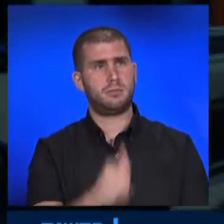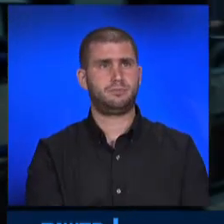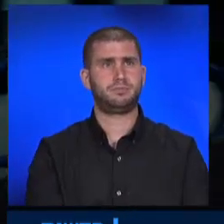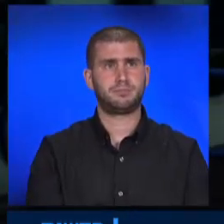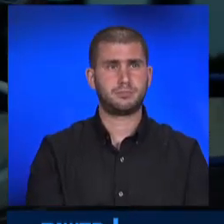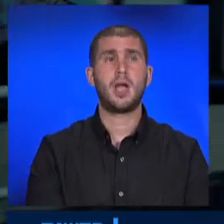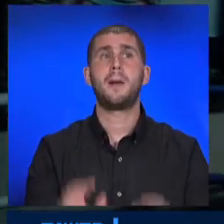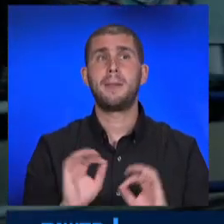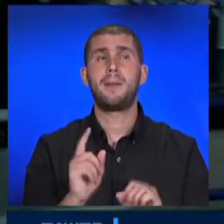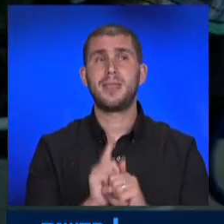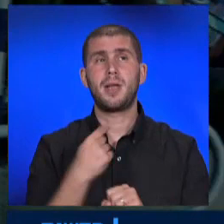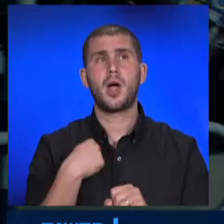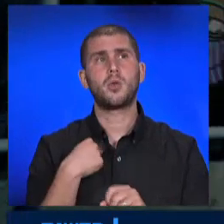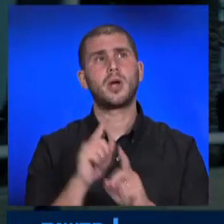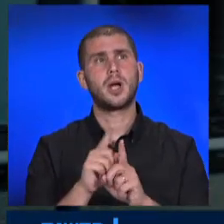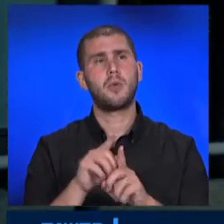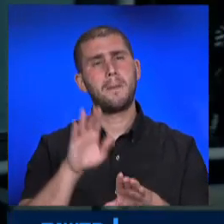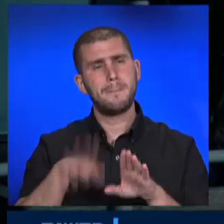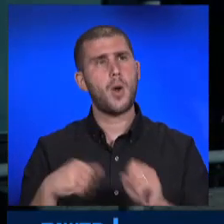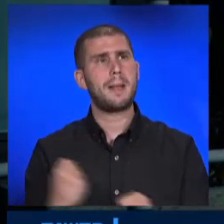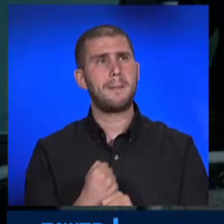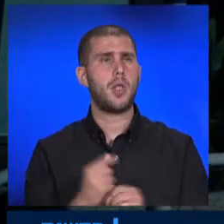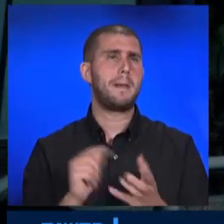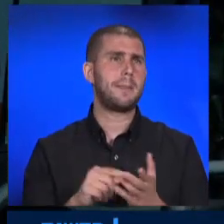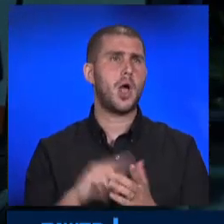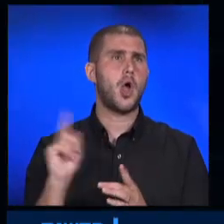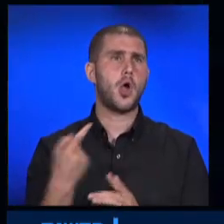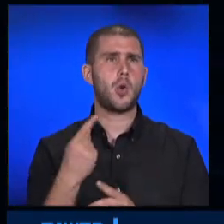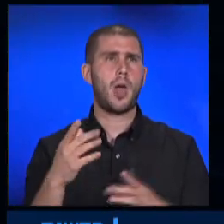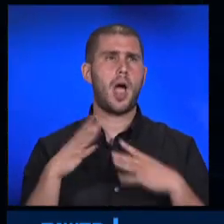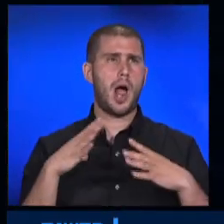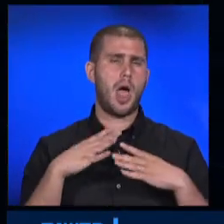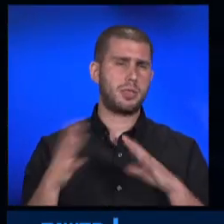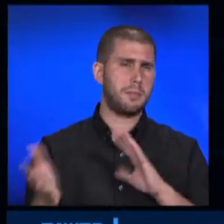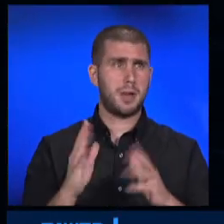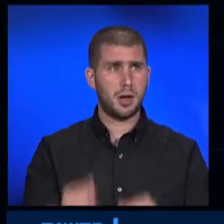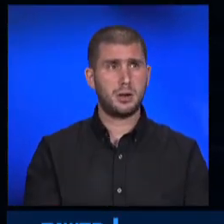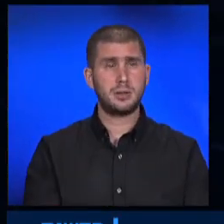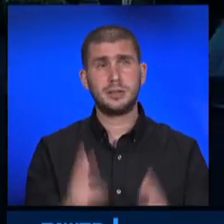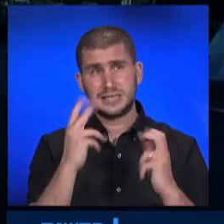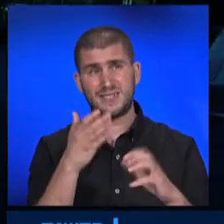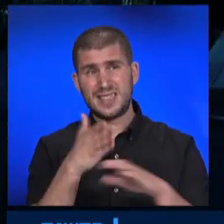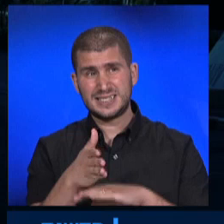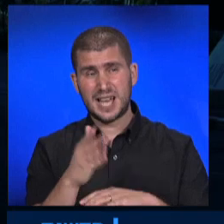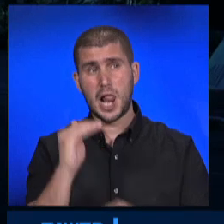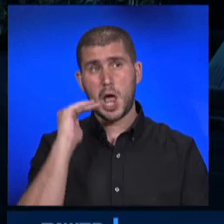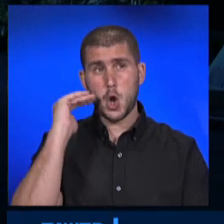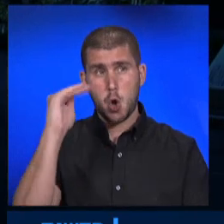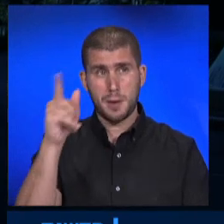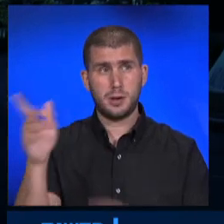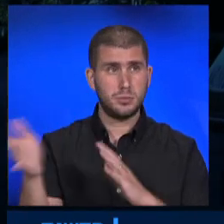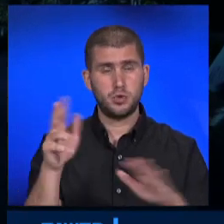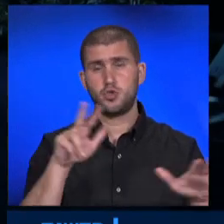אבל עדיין מוכרים והכל. רגע, כאילו, אנחנו הורדנו פעילות שם כי כולם יצאו לחל"ת פחות או יותר. צפי כניסה זה לקומה המדוברת